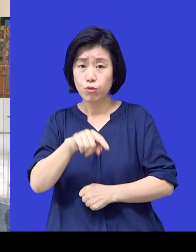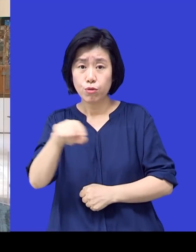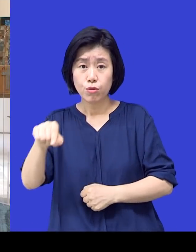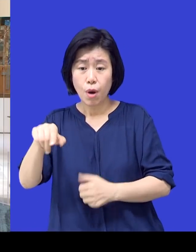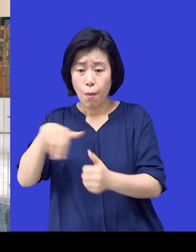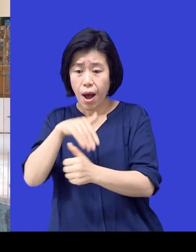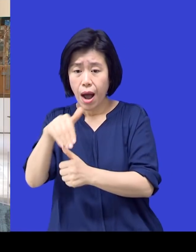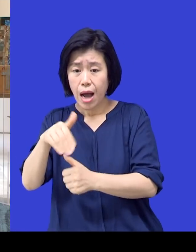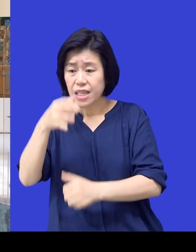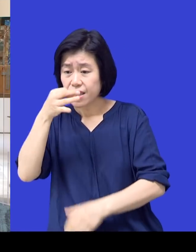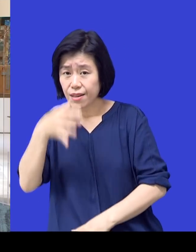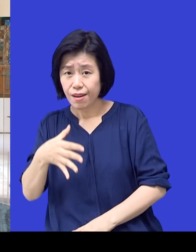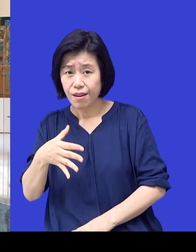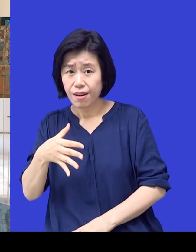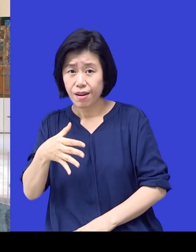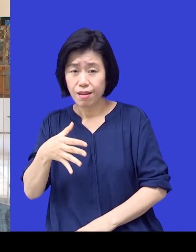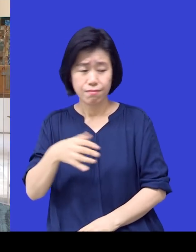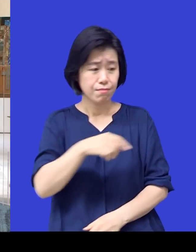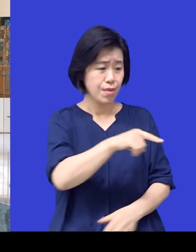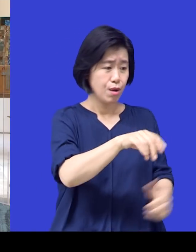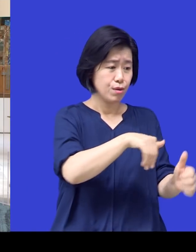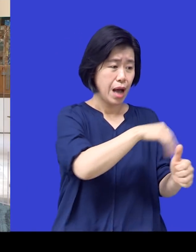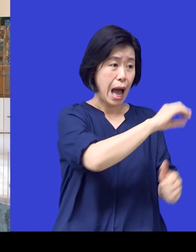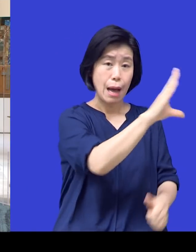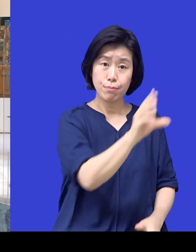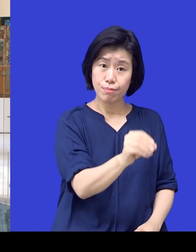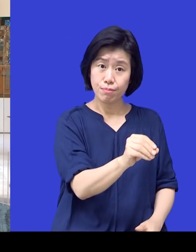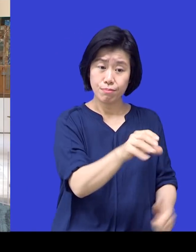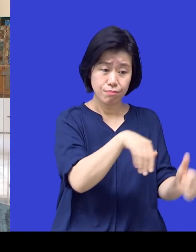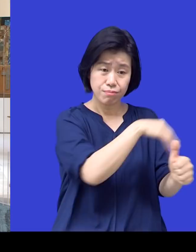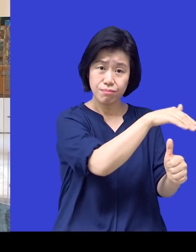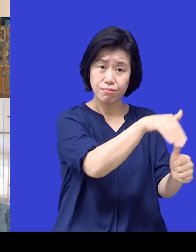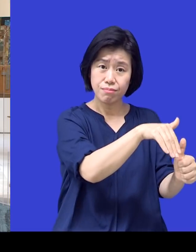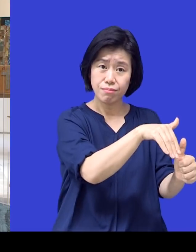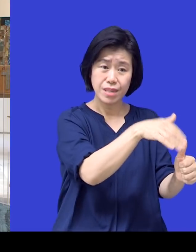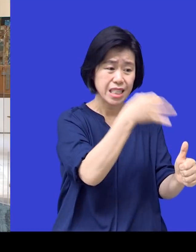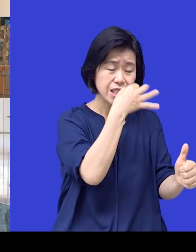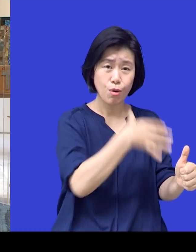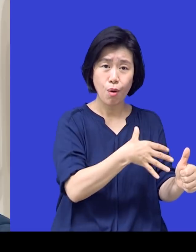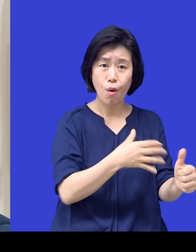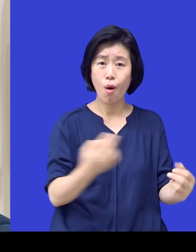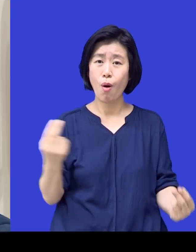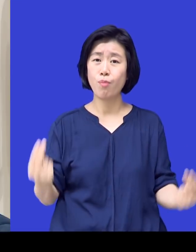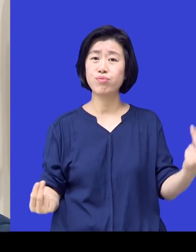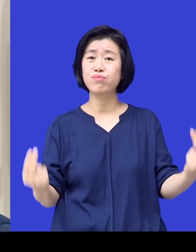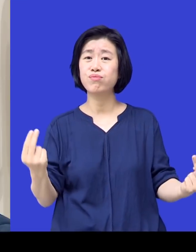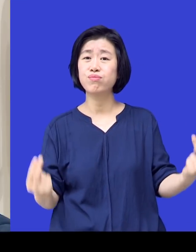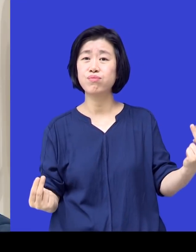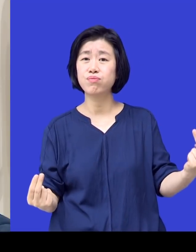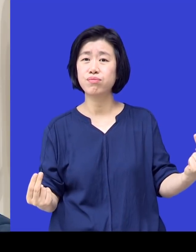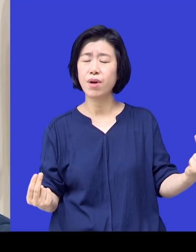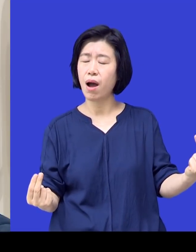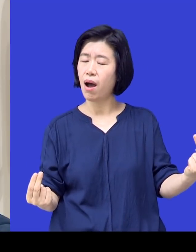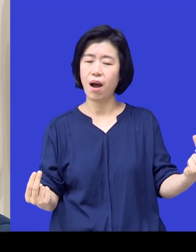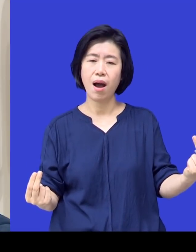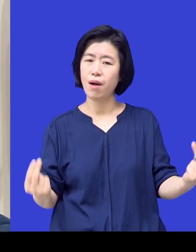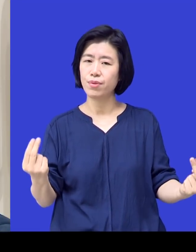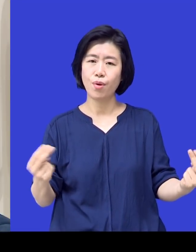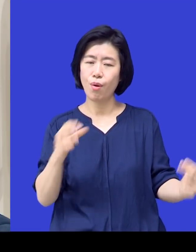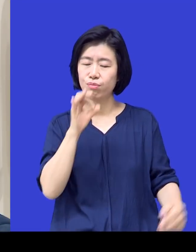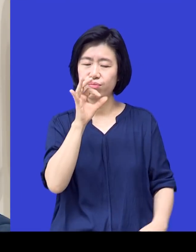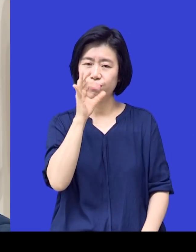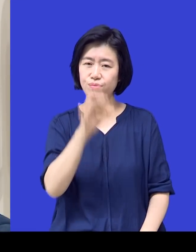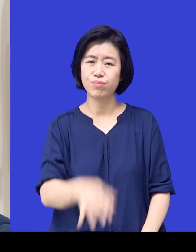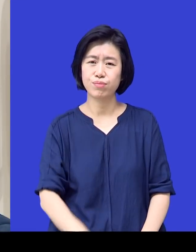힘듦이에요. 네. 그렇죠. 근데 수혜국은 지금 예방접종뿐만 아니라 니카라과와 같은 나라는 완전히 방치됐어요. 그래서